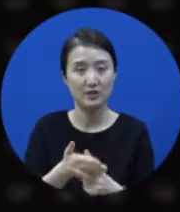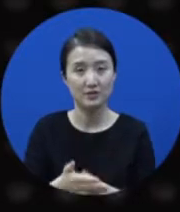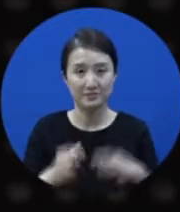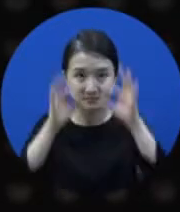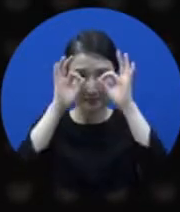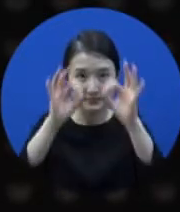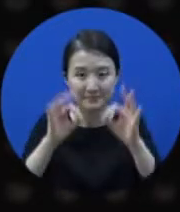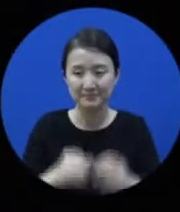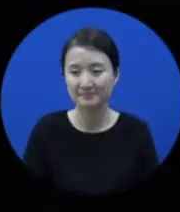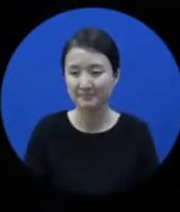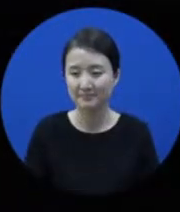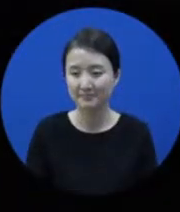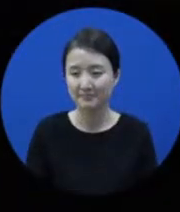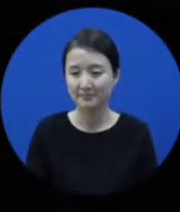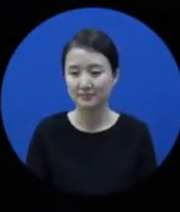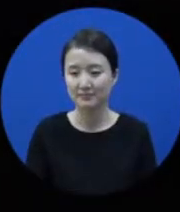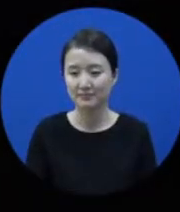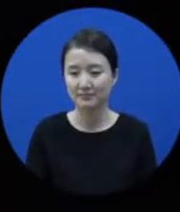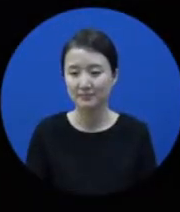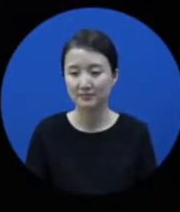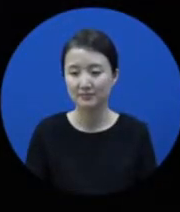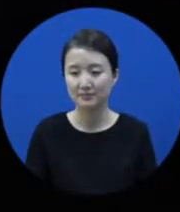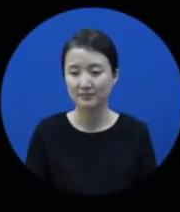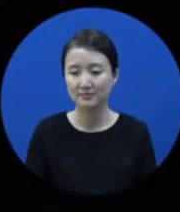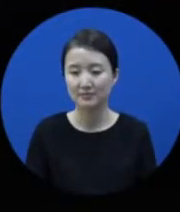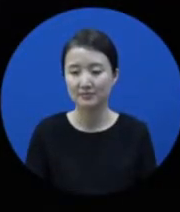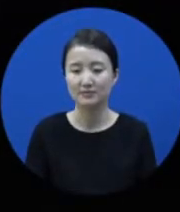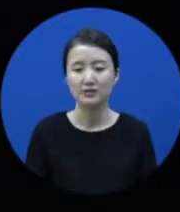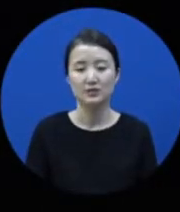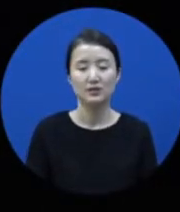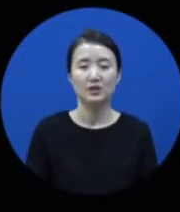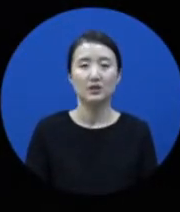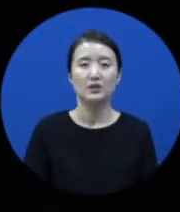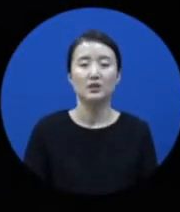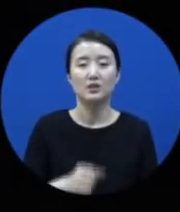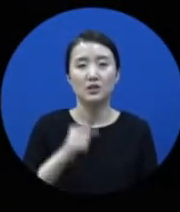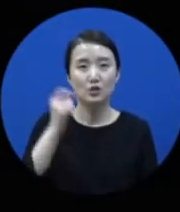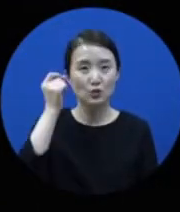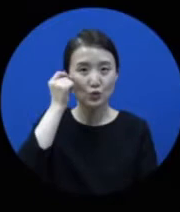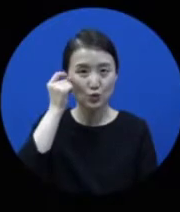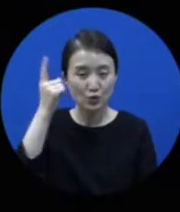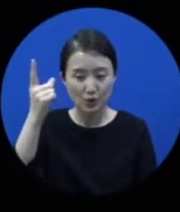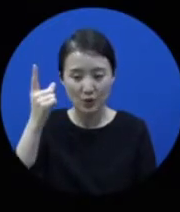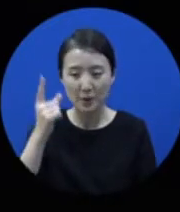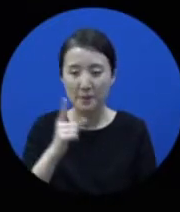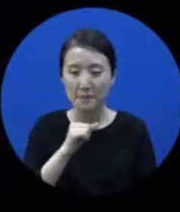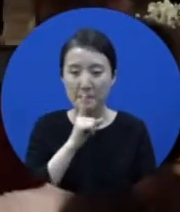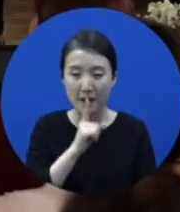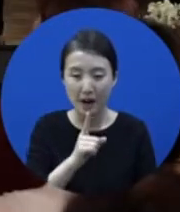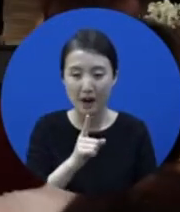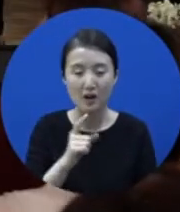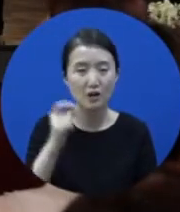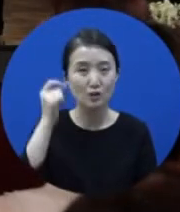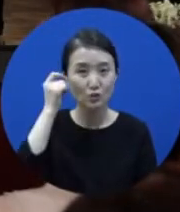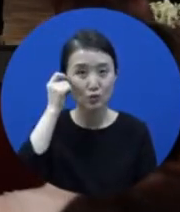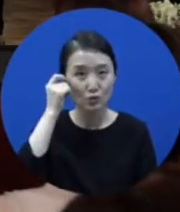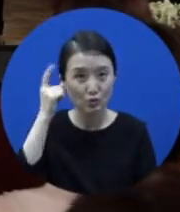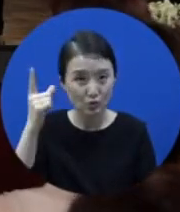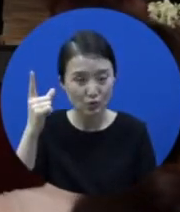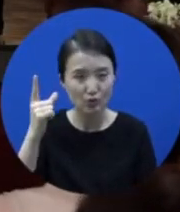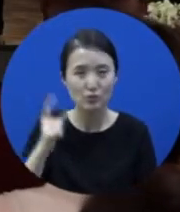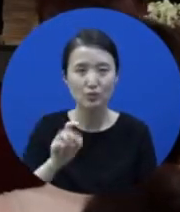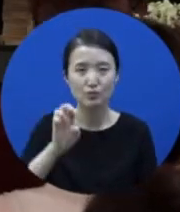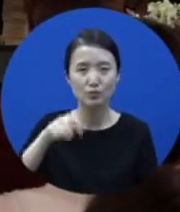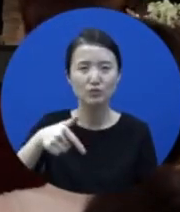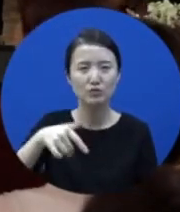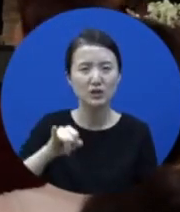읽어볼까요? 훌륭한 말은 훌륭한 무기입니다. 네. 네. 훌륭한 말은